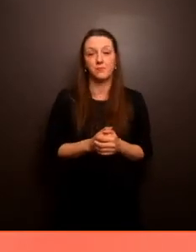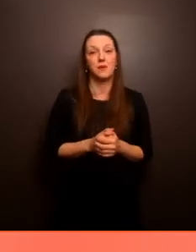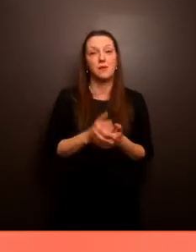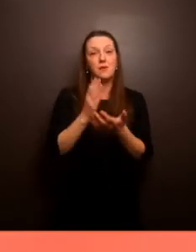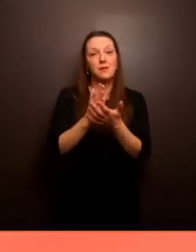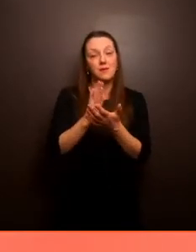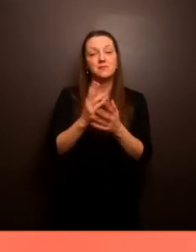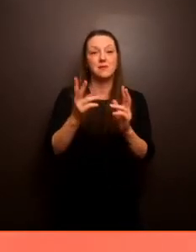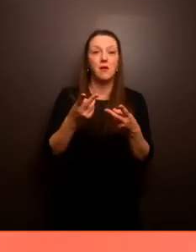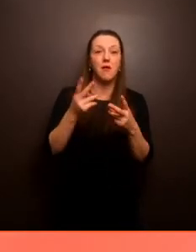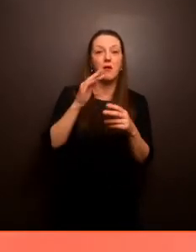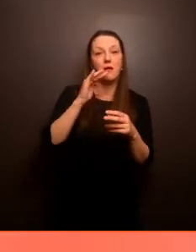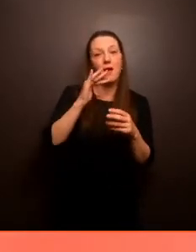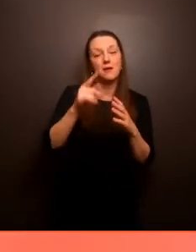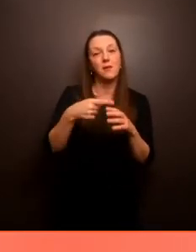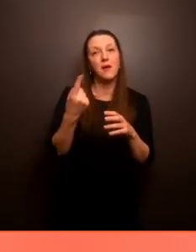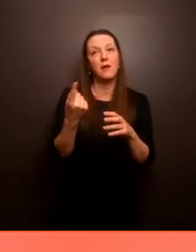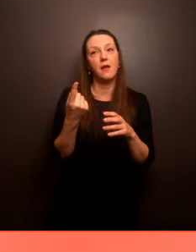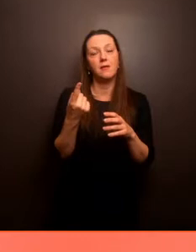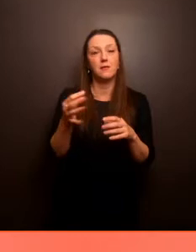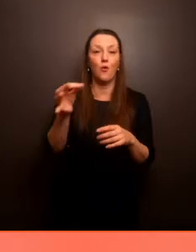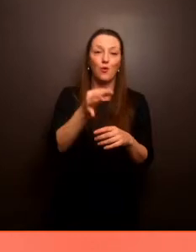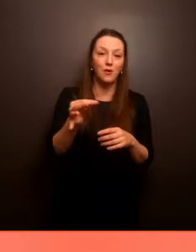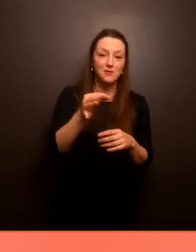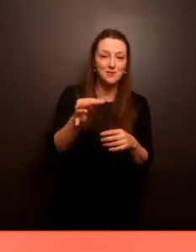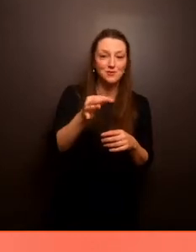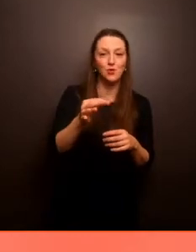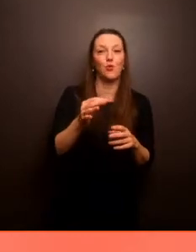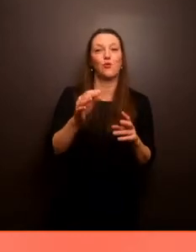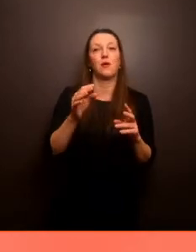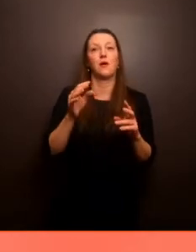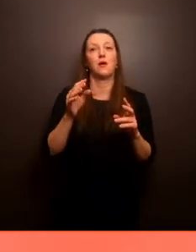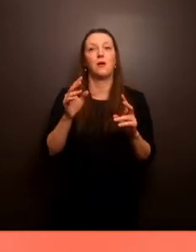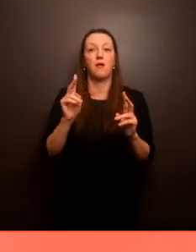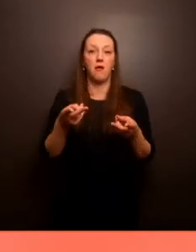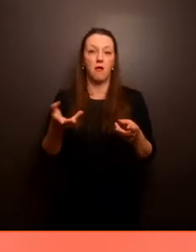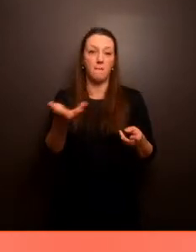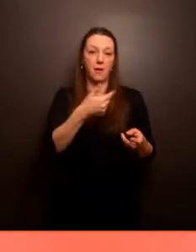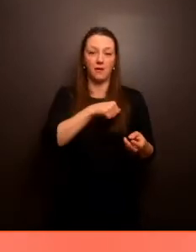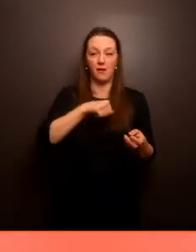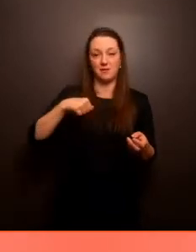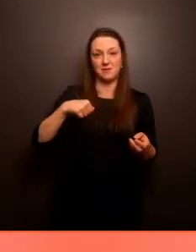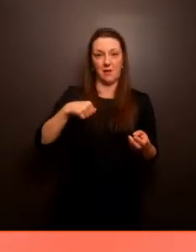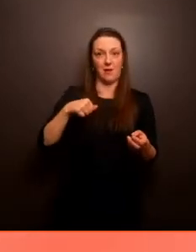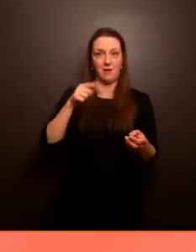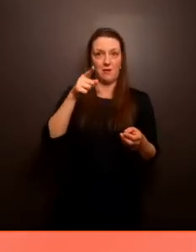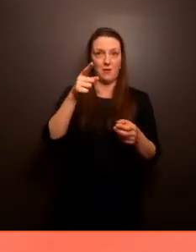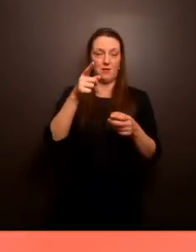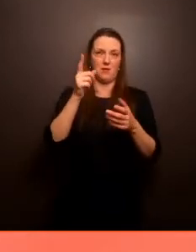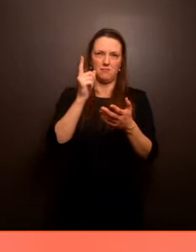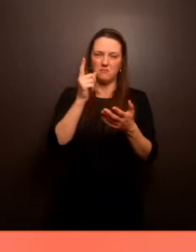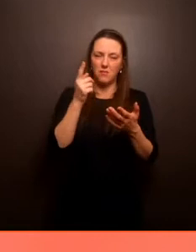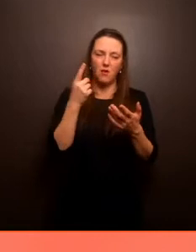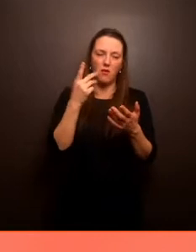kindlasti sellest, et nii organisatsioonid kui meie ise tööturul oleme pidanud läbi tegema tohutu